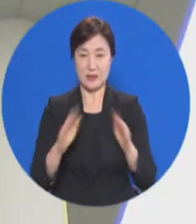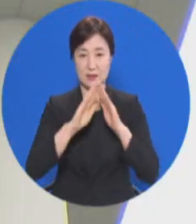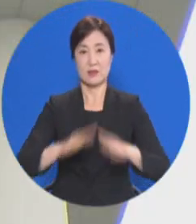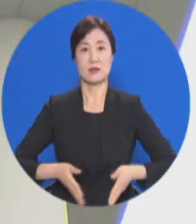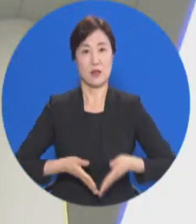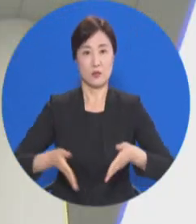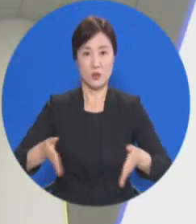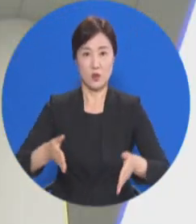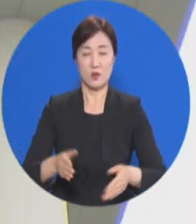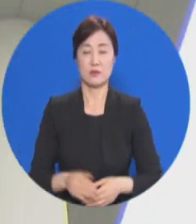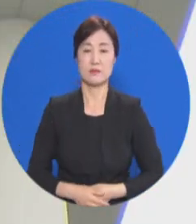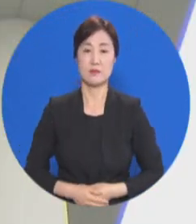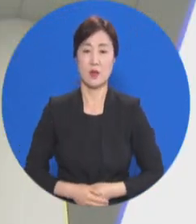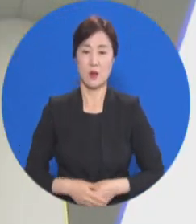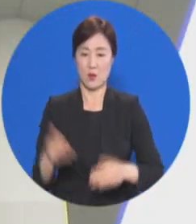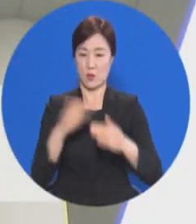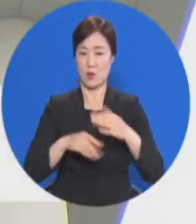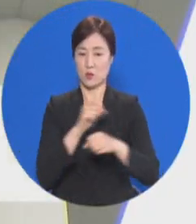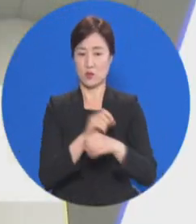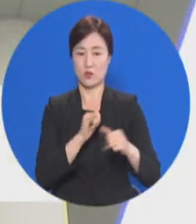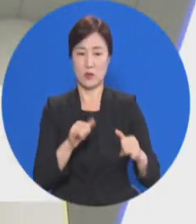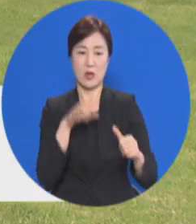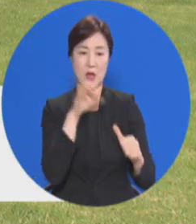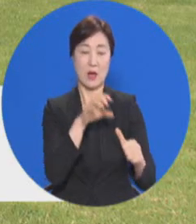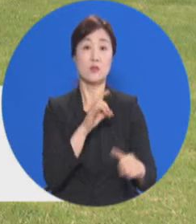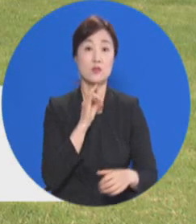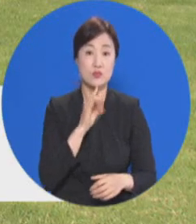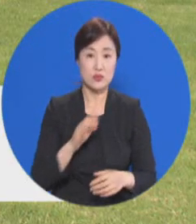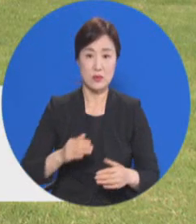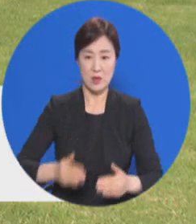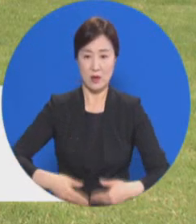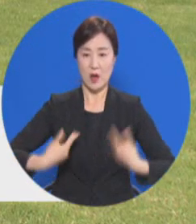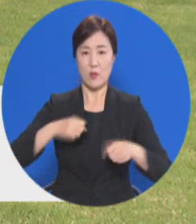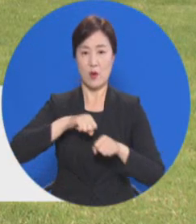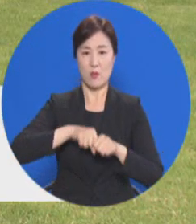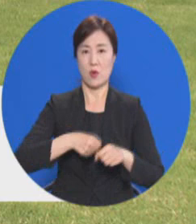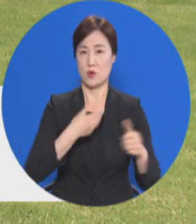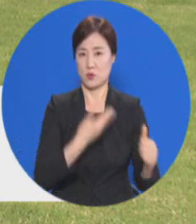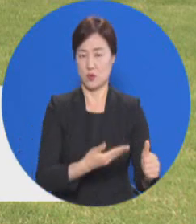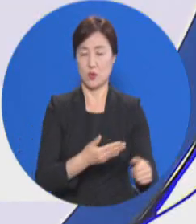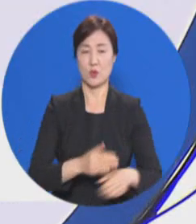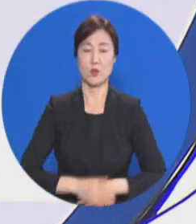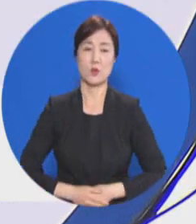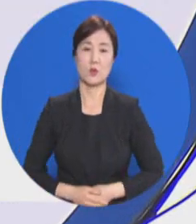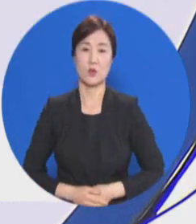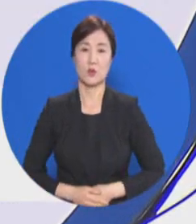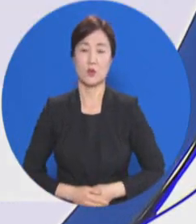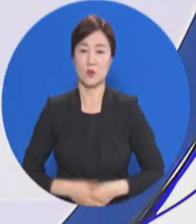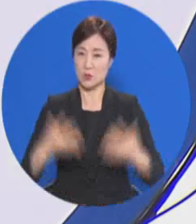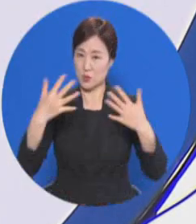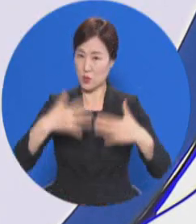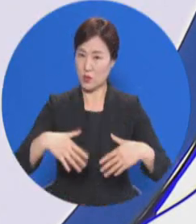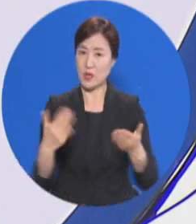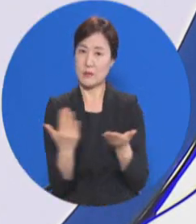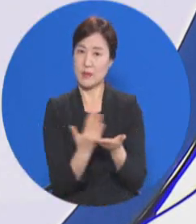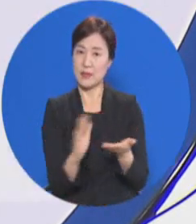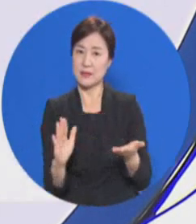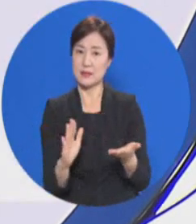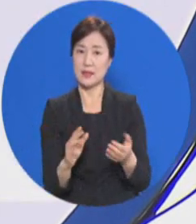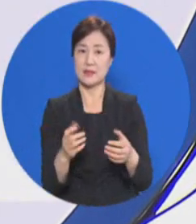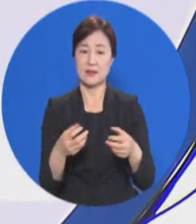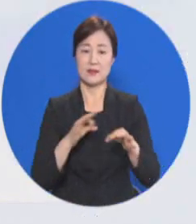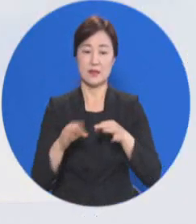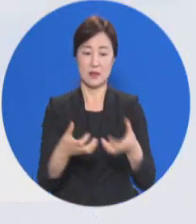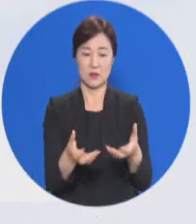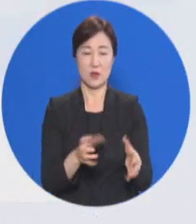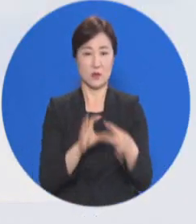전라남도는 그러나 해당 공무원에게 훈계 수준의 경징계만 내린 것으로 전해졌습니다. 조건과 맞지 않는 상인회를